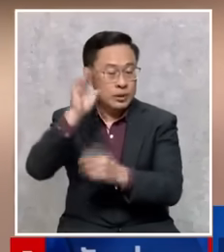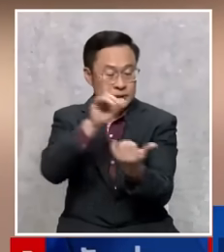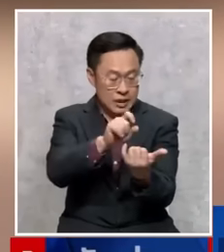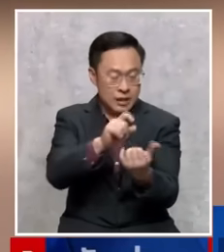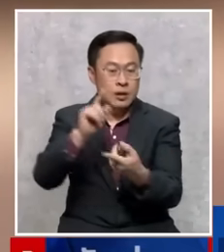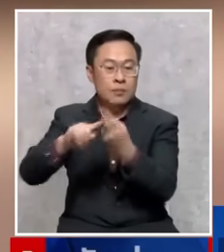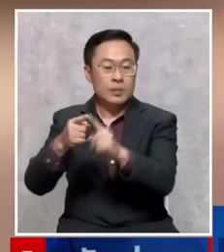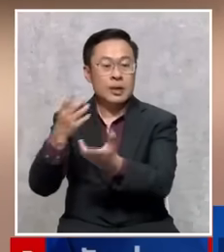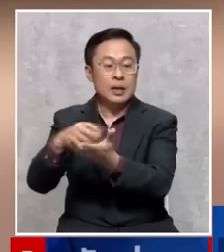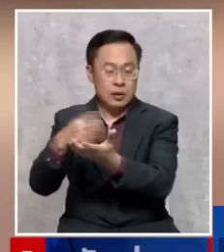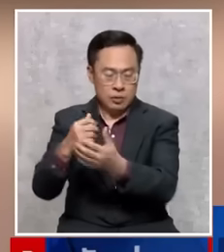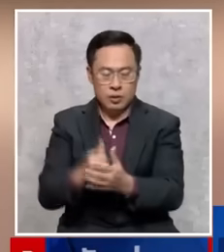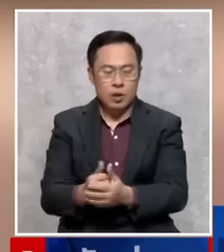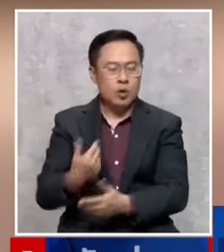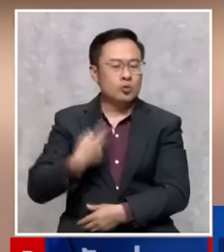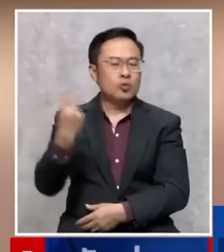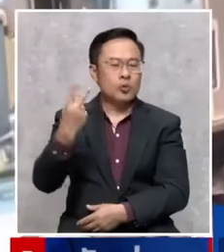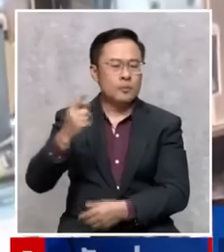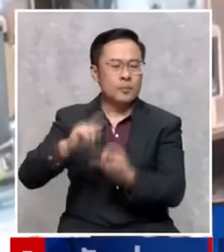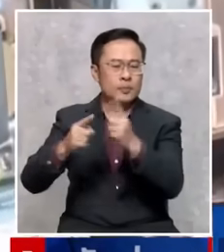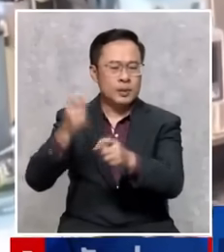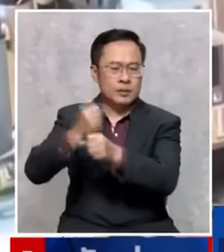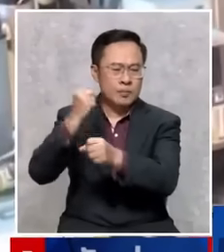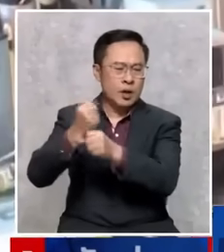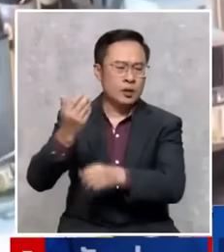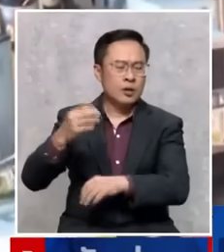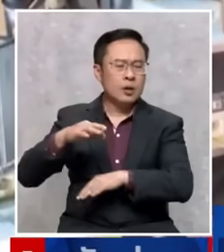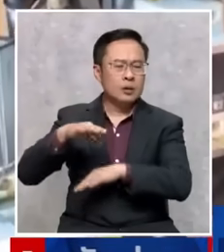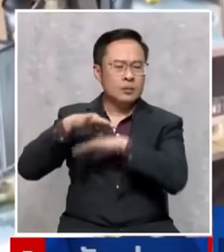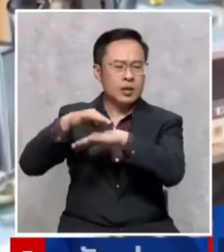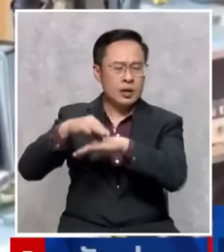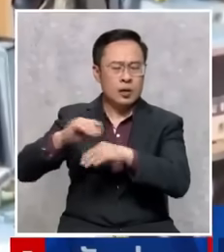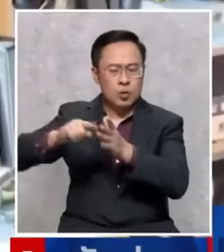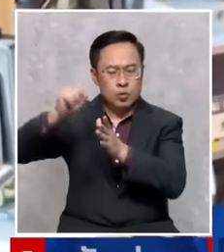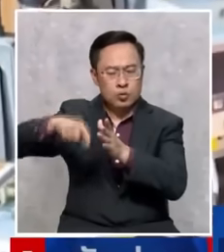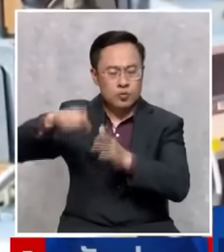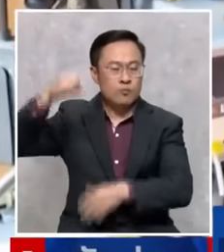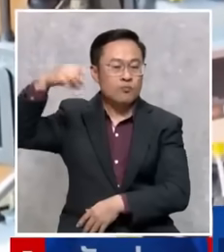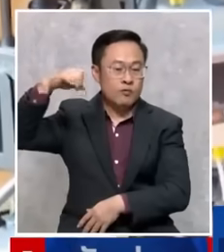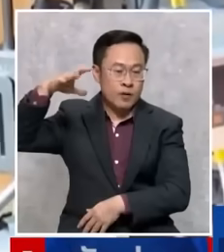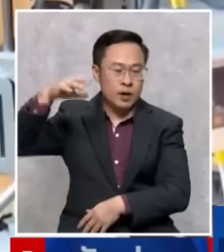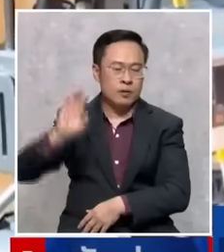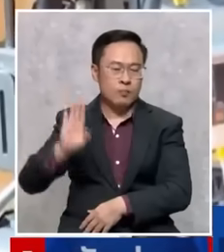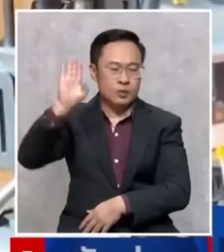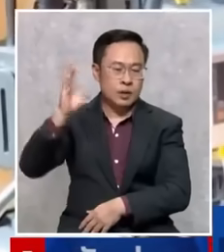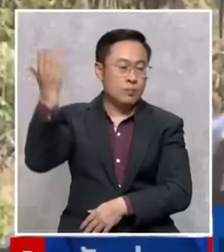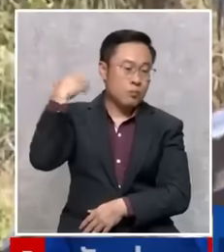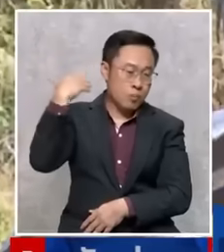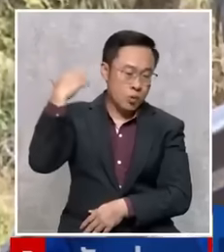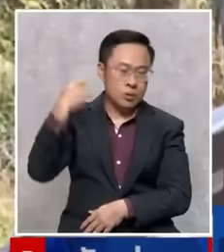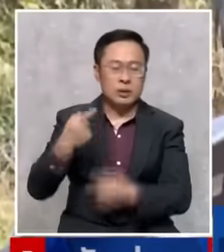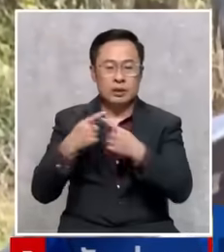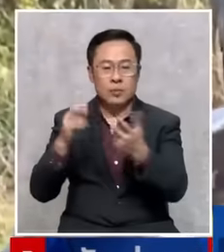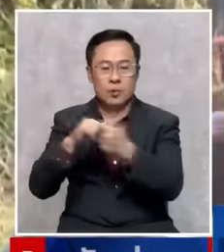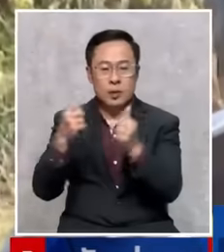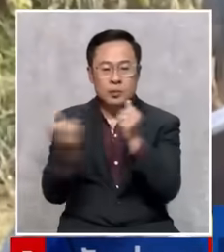องกับผู้ตายเคยทำงานที่เดียวกันมาก่อนค่ะตำแหน่งช่างไฟฟ้าแต่ว่าถูกเลิกจ้างตอนโควิดระบาดหลังจากนั้นเ